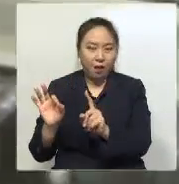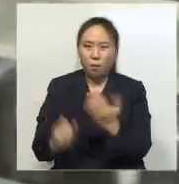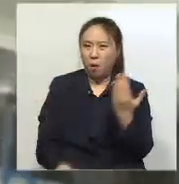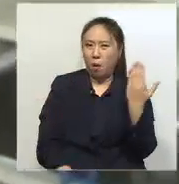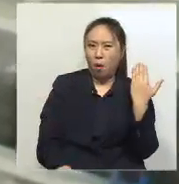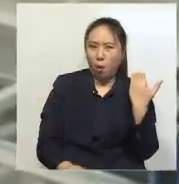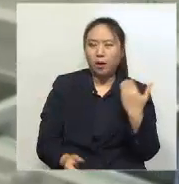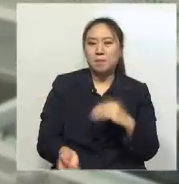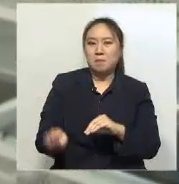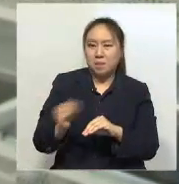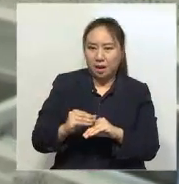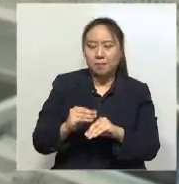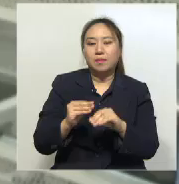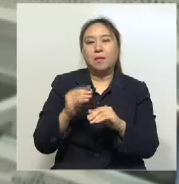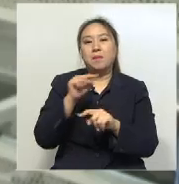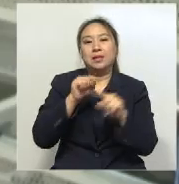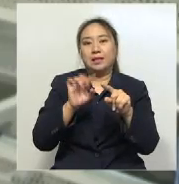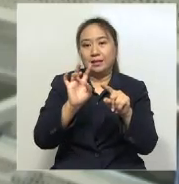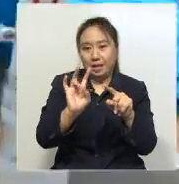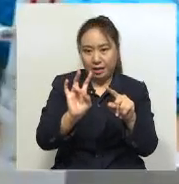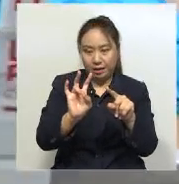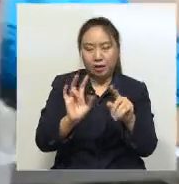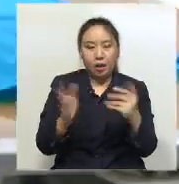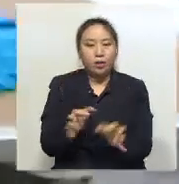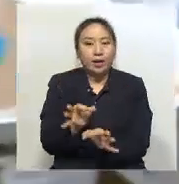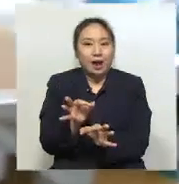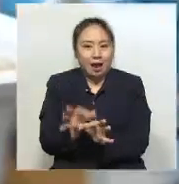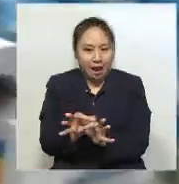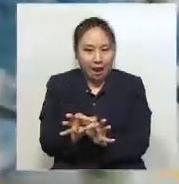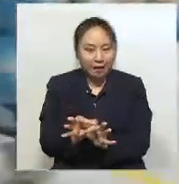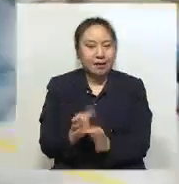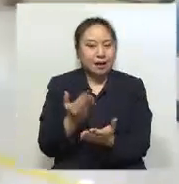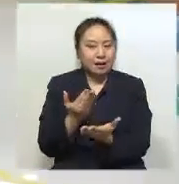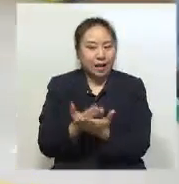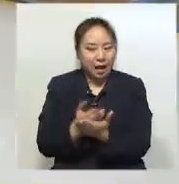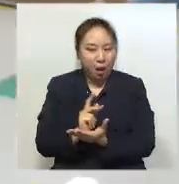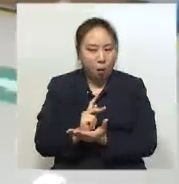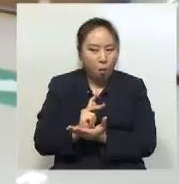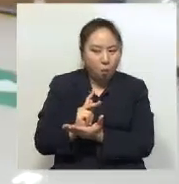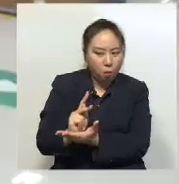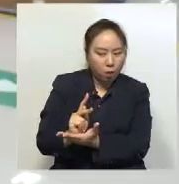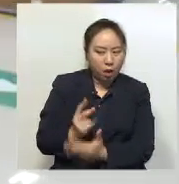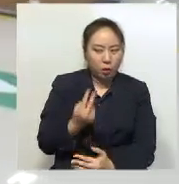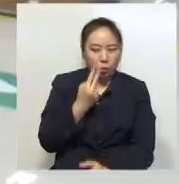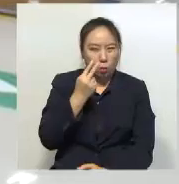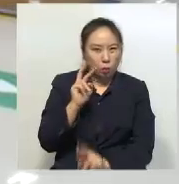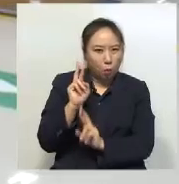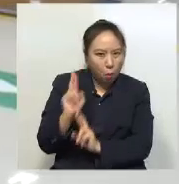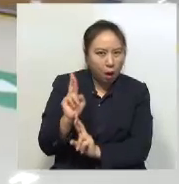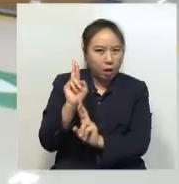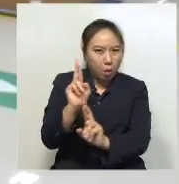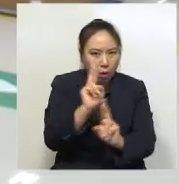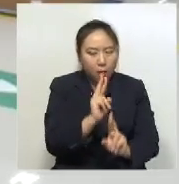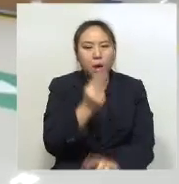ที่ขยายตัวได้ถึงร้อยละ 7ขณะเดียวกันธนาคารก็เริ่มระมัดระวังการปล่อยสินเชื่อมากขึ้นตามความกังวลกับส